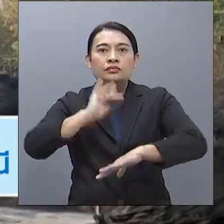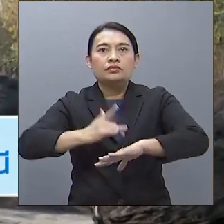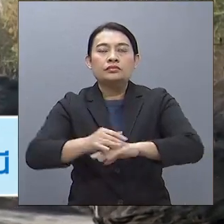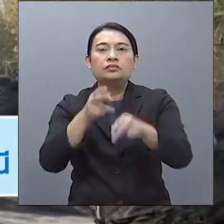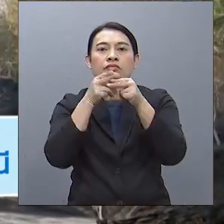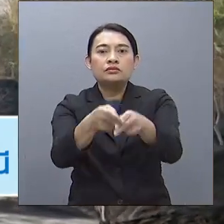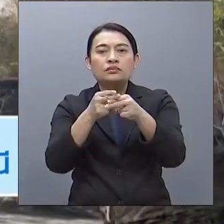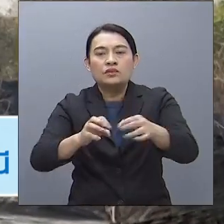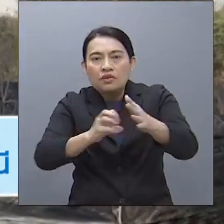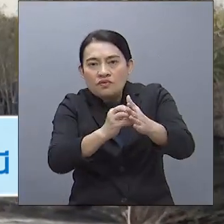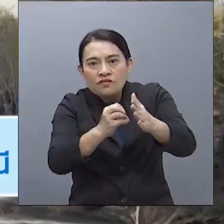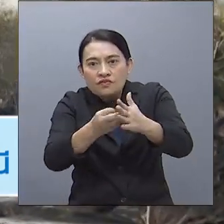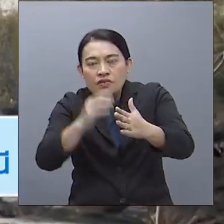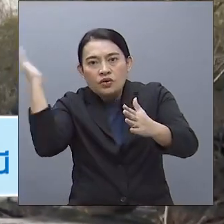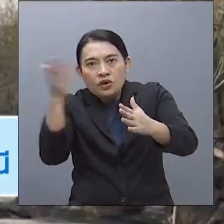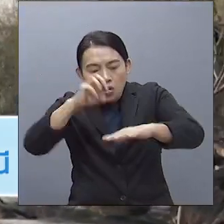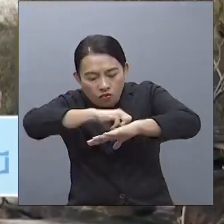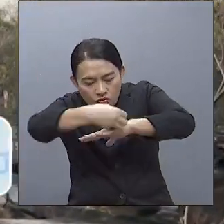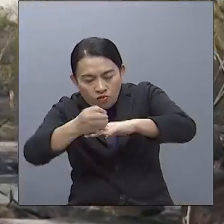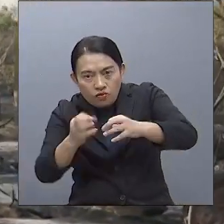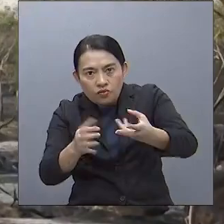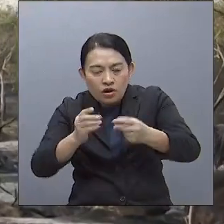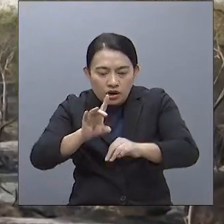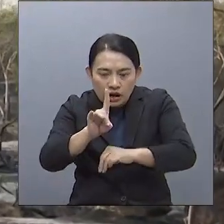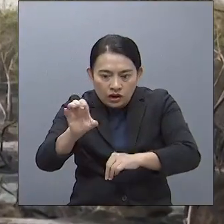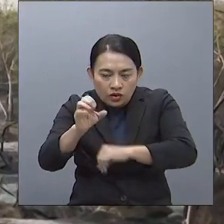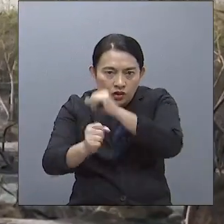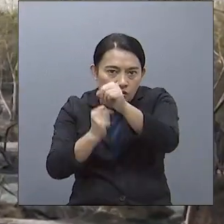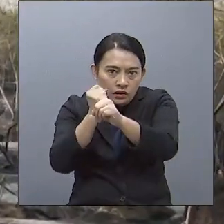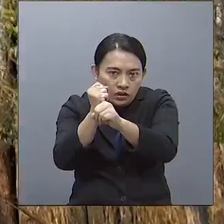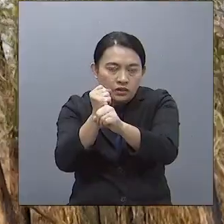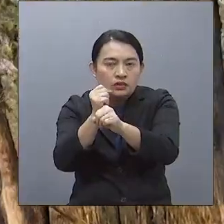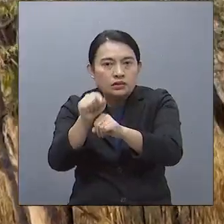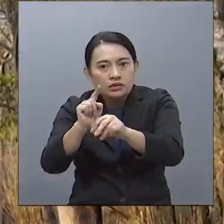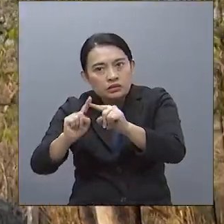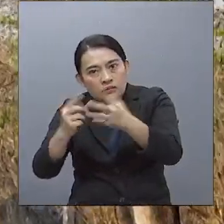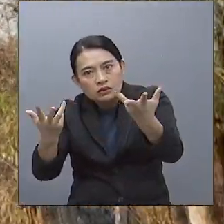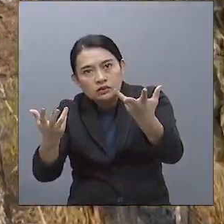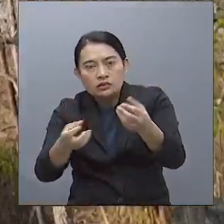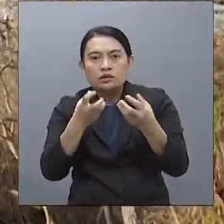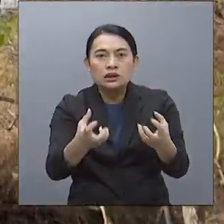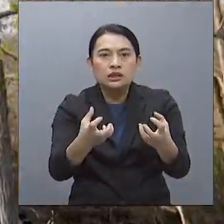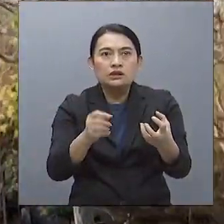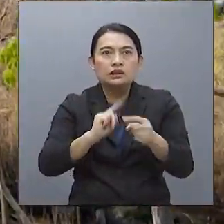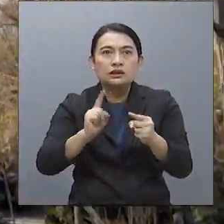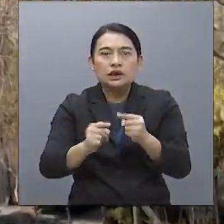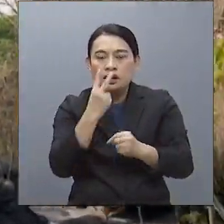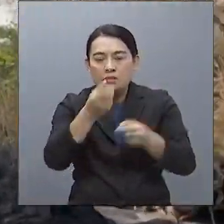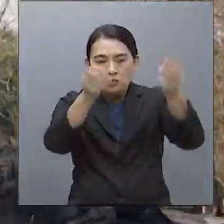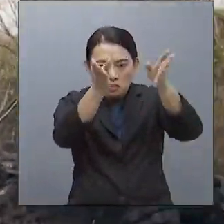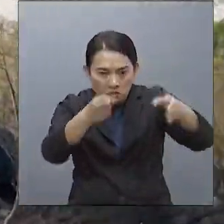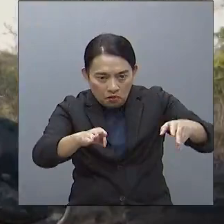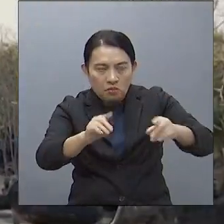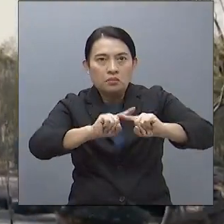ะทั้งน้ำและลมมาหลายร้อยล้านปีเลยทำให้กลายเป็นเสาหินและเพิงหินรูปร่างที่สวยงามแปลกตาแบบนี้ค่ะ